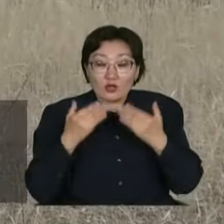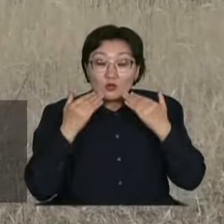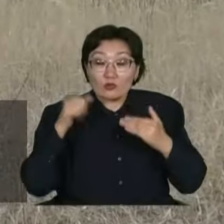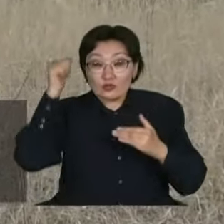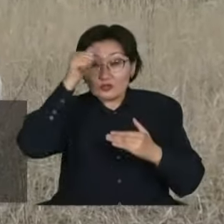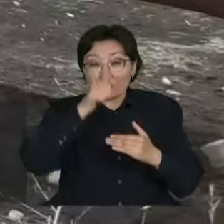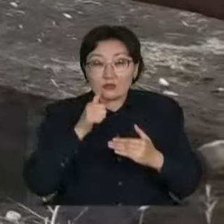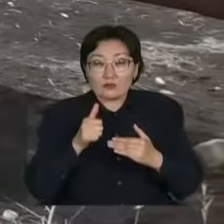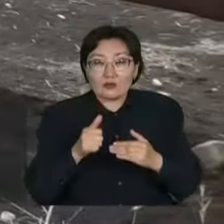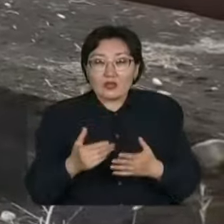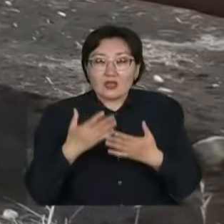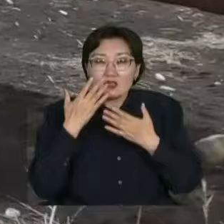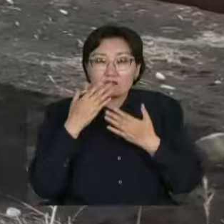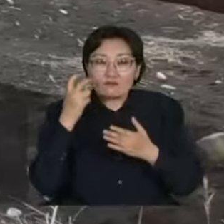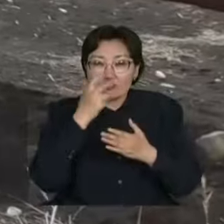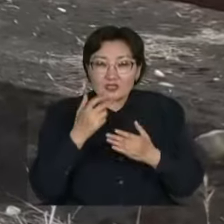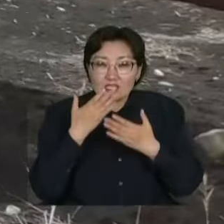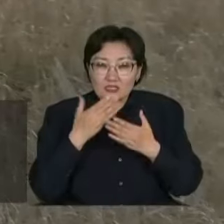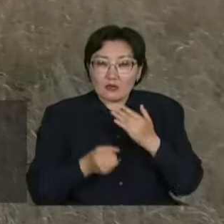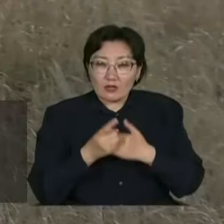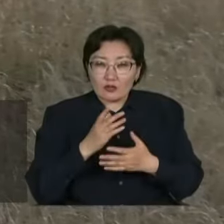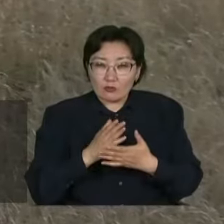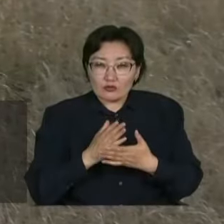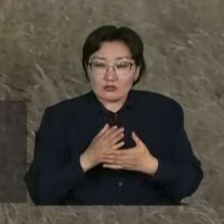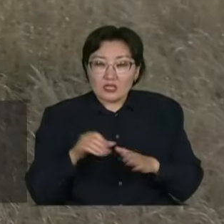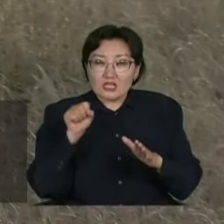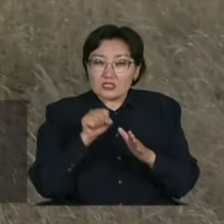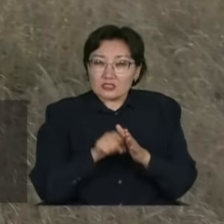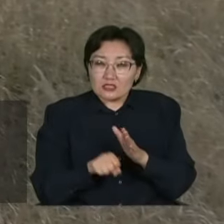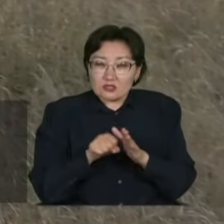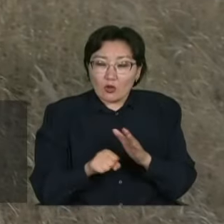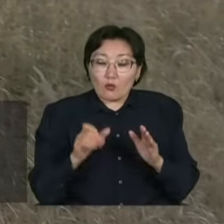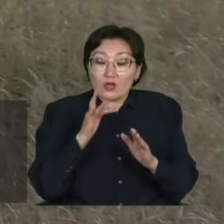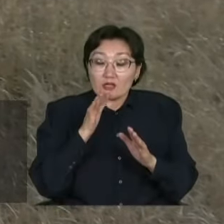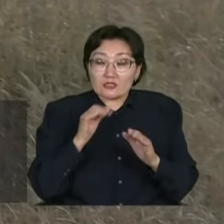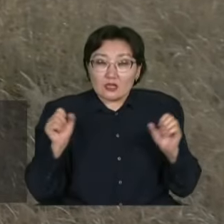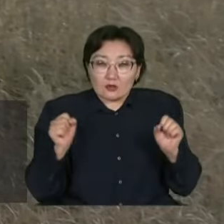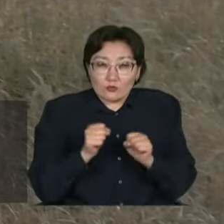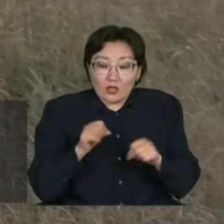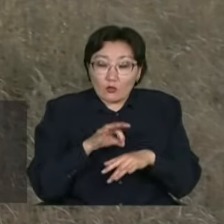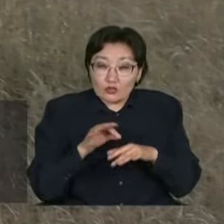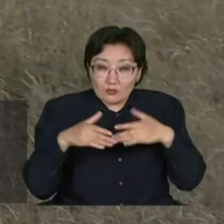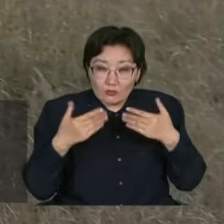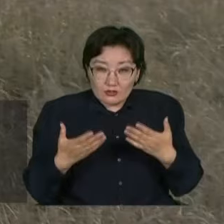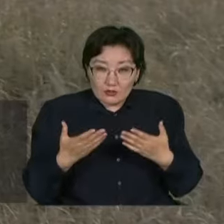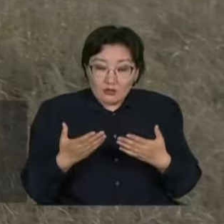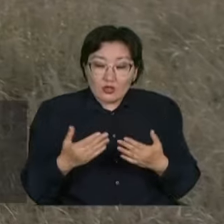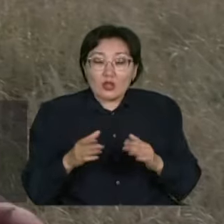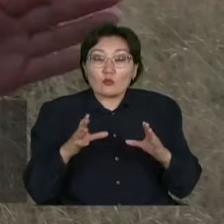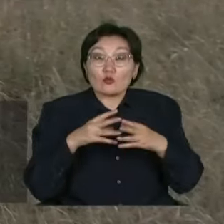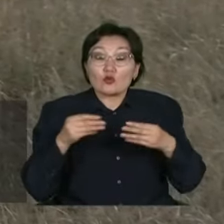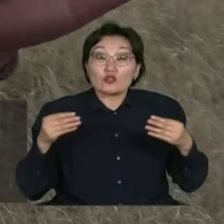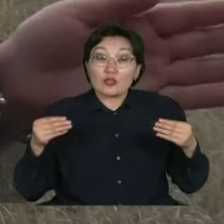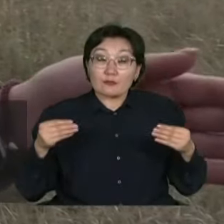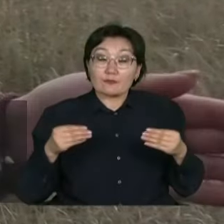жылдары ғана күлімсейіске тұншығатын болдық дейді тұрғындар. Қыста қатып тұрады. Қыста аурулар жоқ. Именно міне көктем,